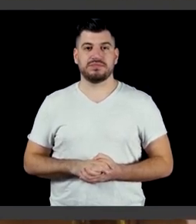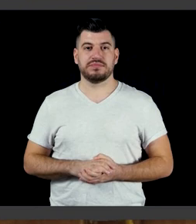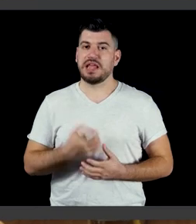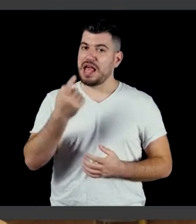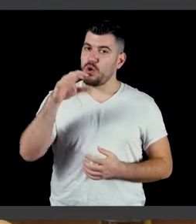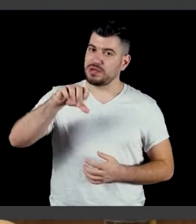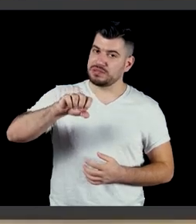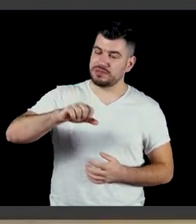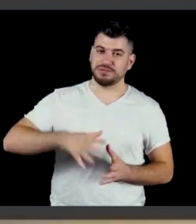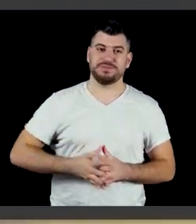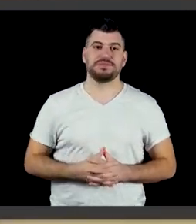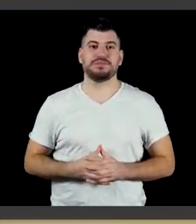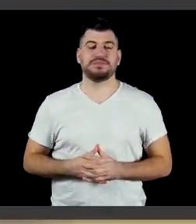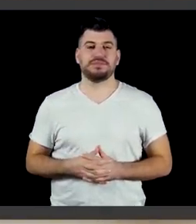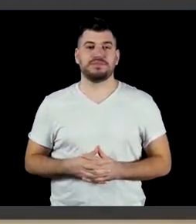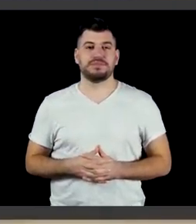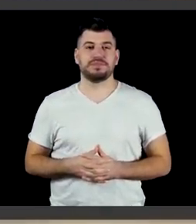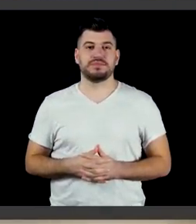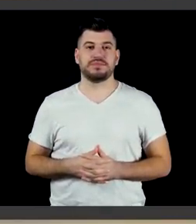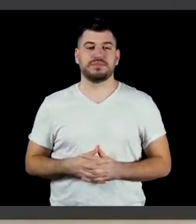Λίγο ξύδι.